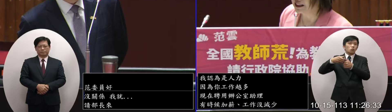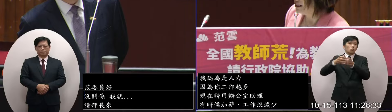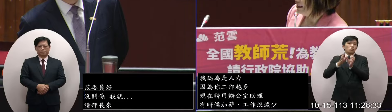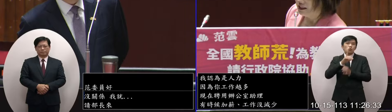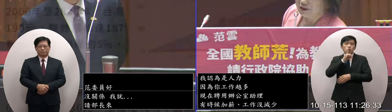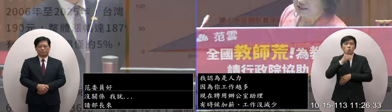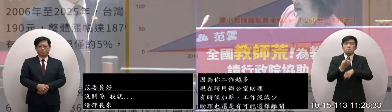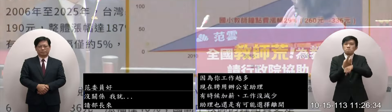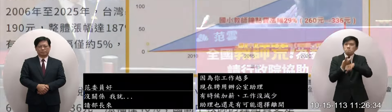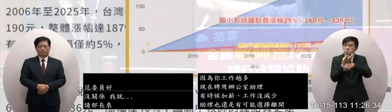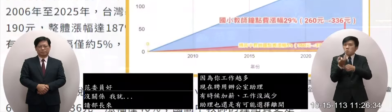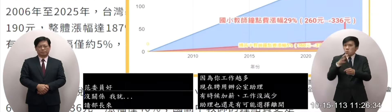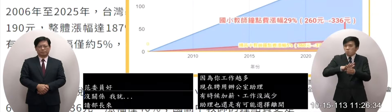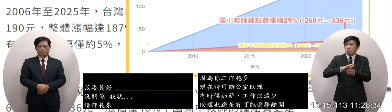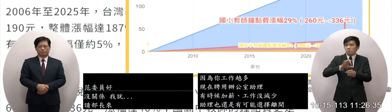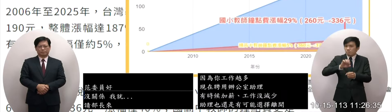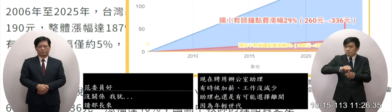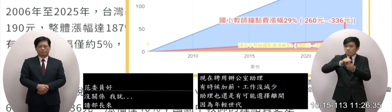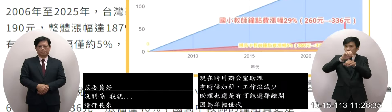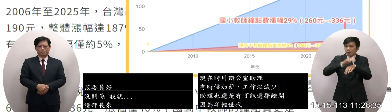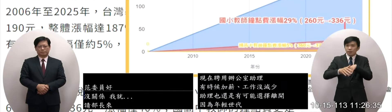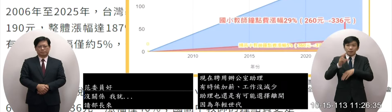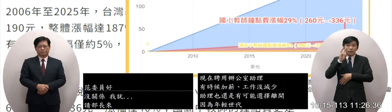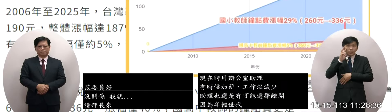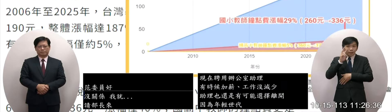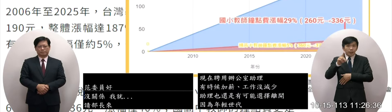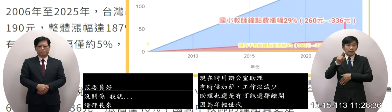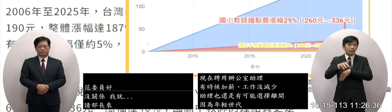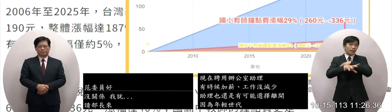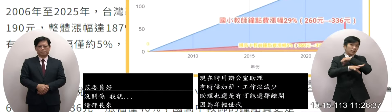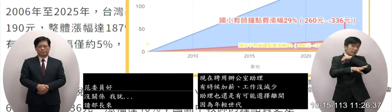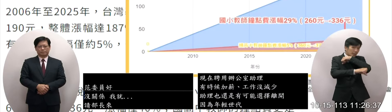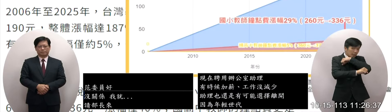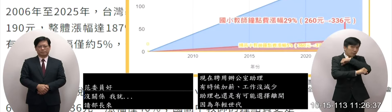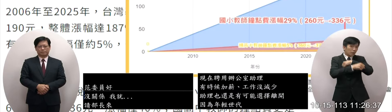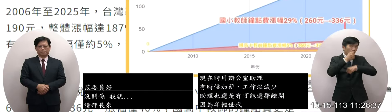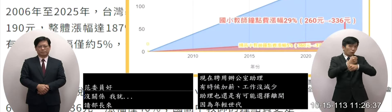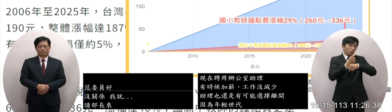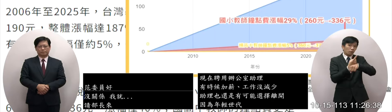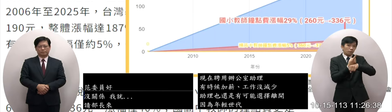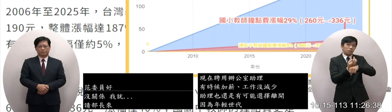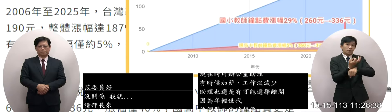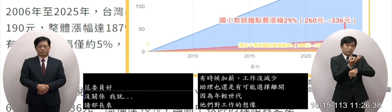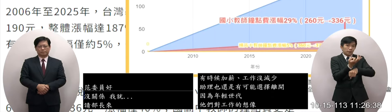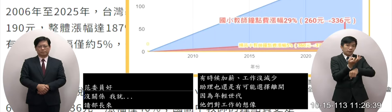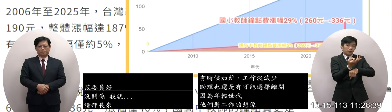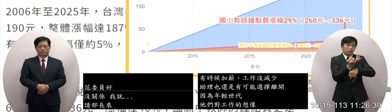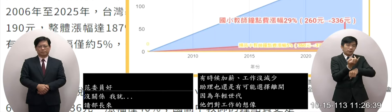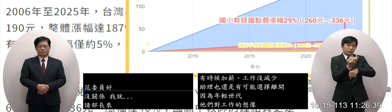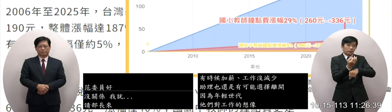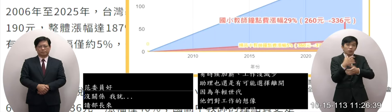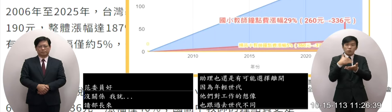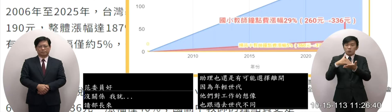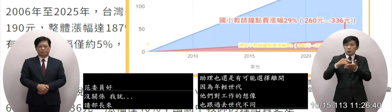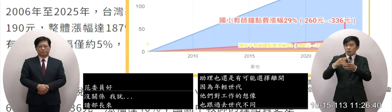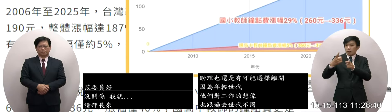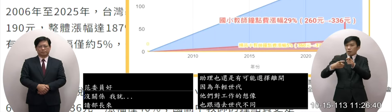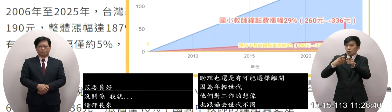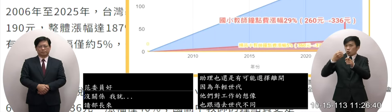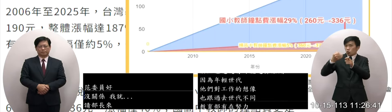终点费，院长你看上面那条线是基本工资，基本工资这是19年来的资